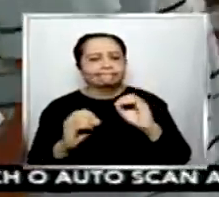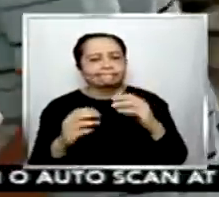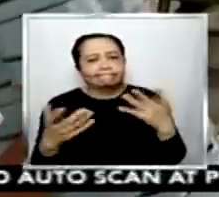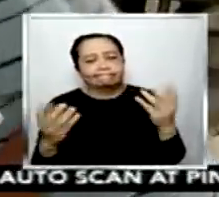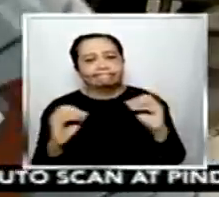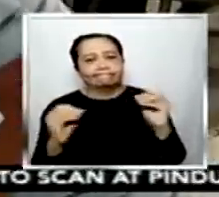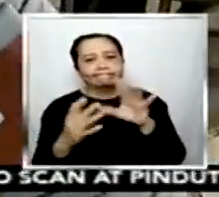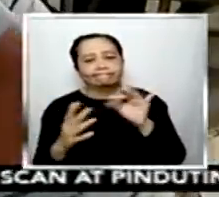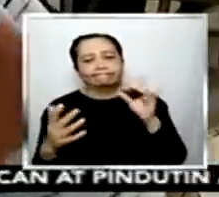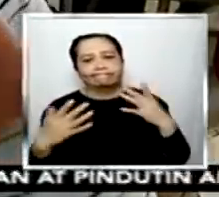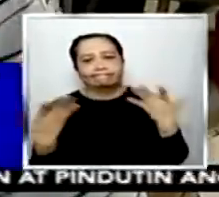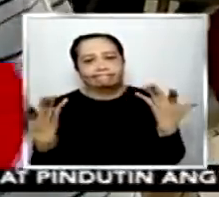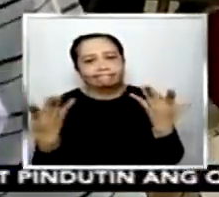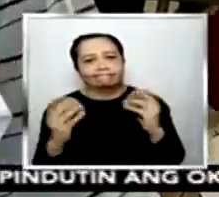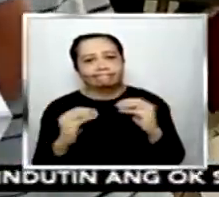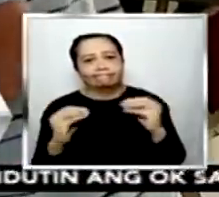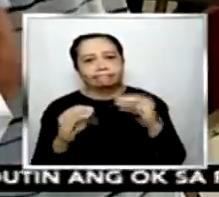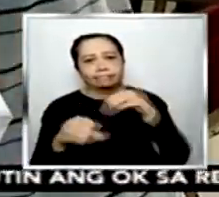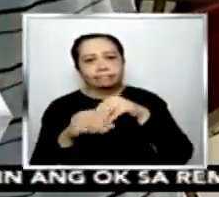wala daw kami listahan dito.